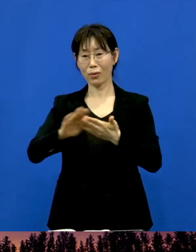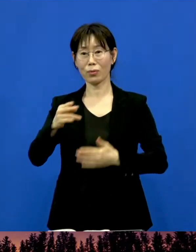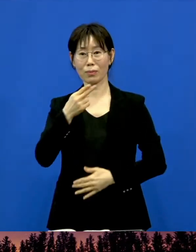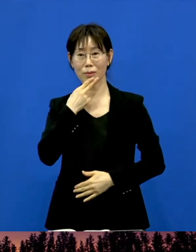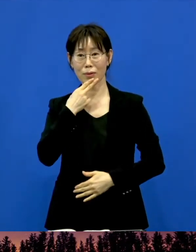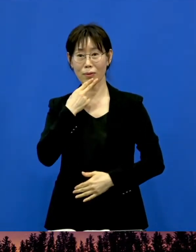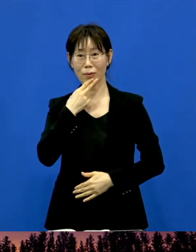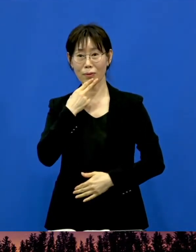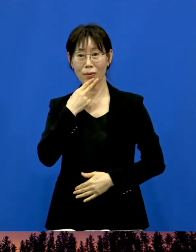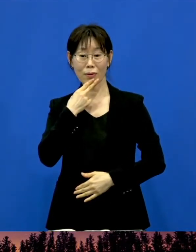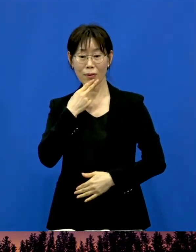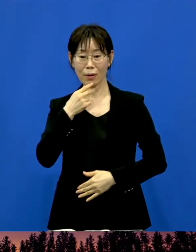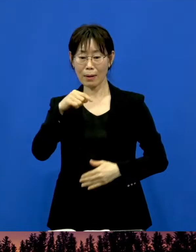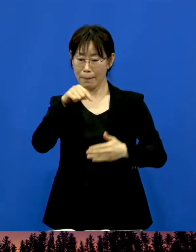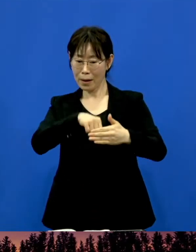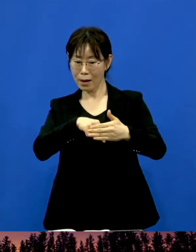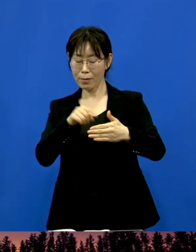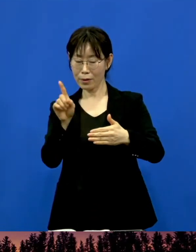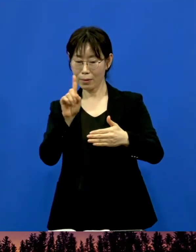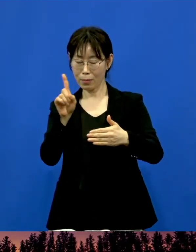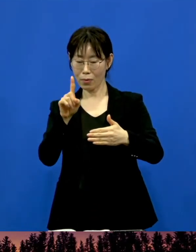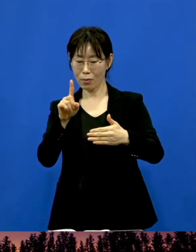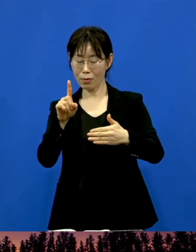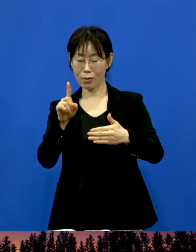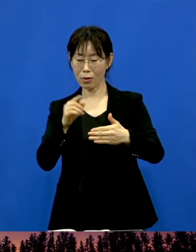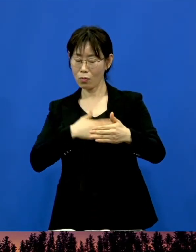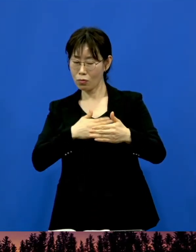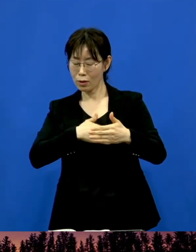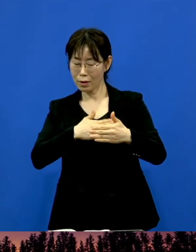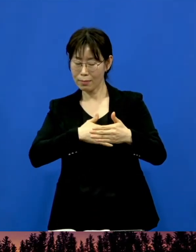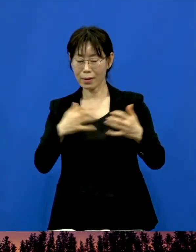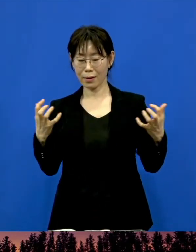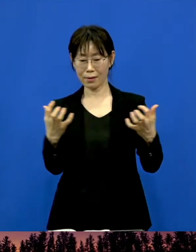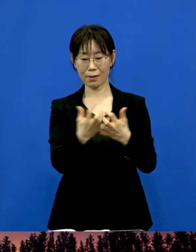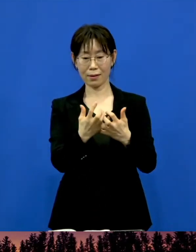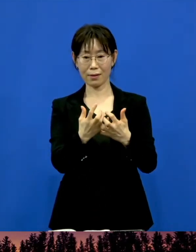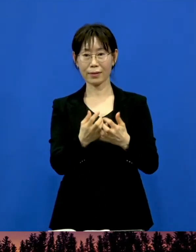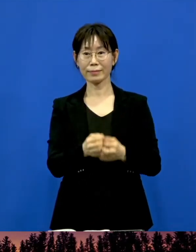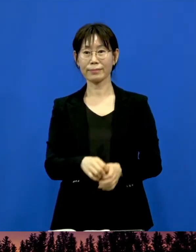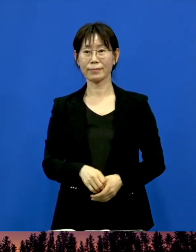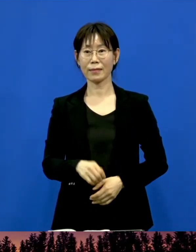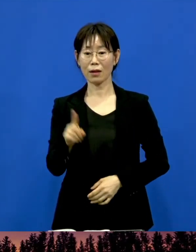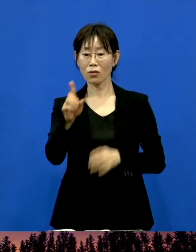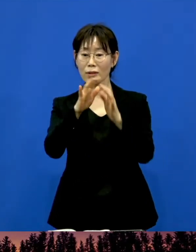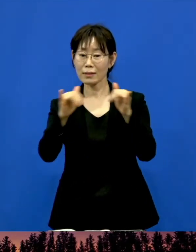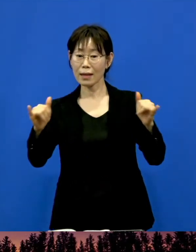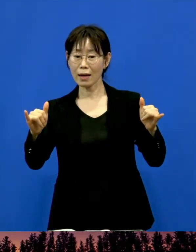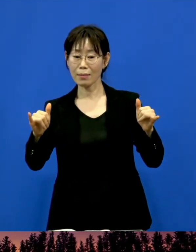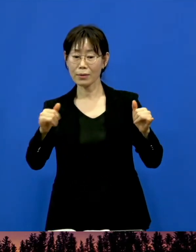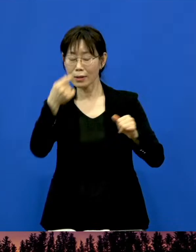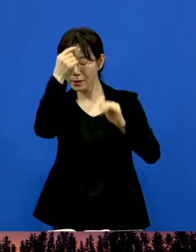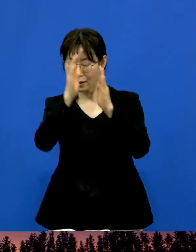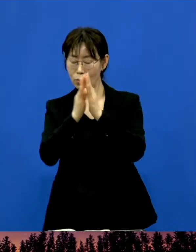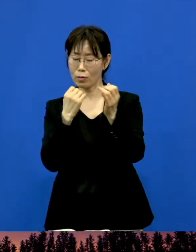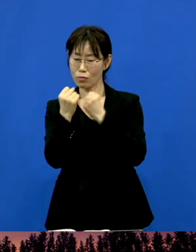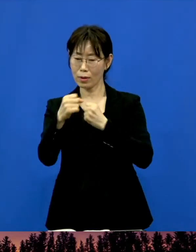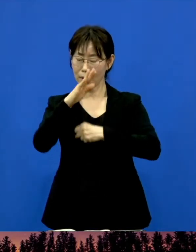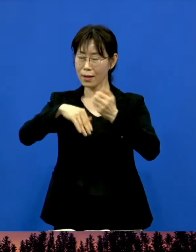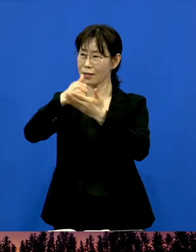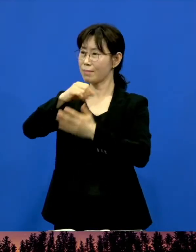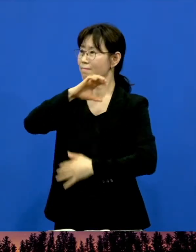그 내면에 뭔가 숨어 있는 거죠. 뭔가 초조한 거예요. 때로는 기도하지만 하나님에 대한 원망과 불평을 하고 있는